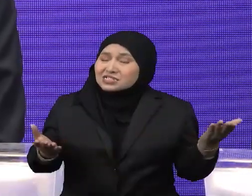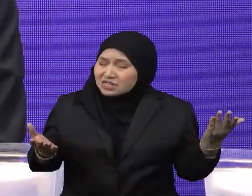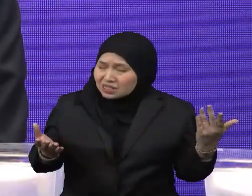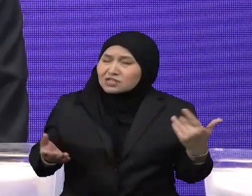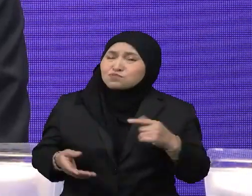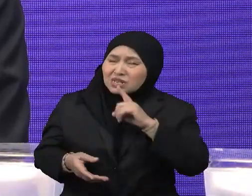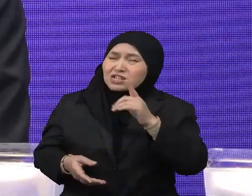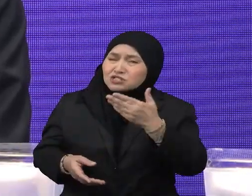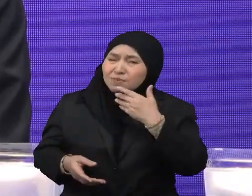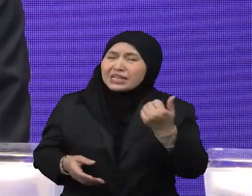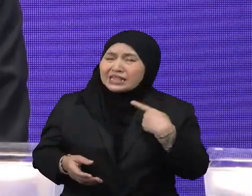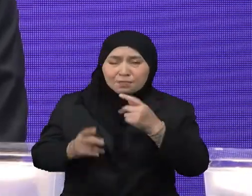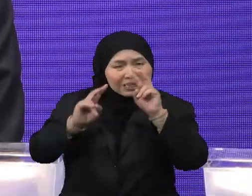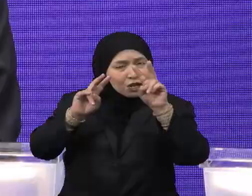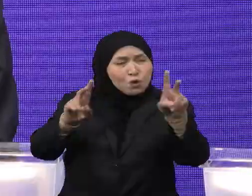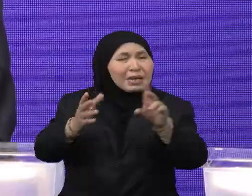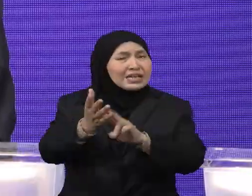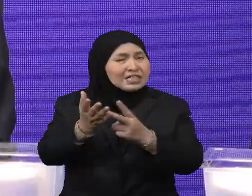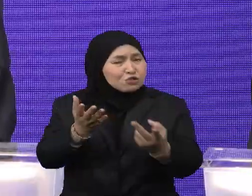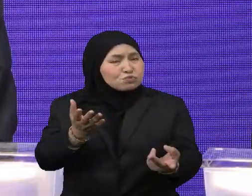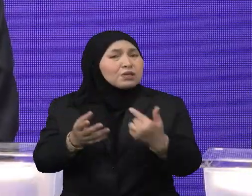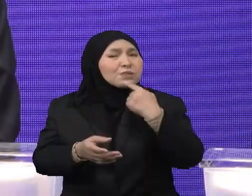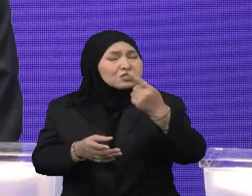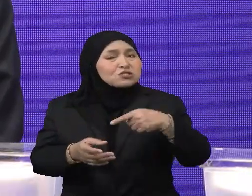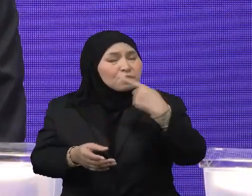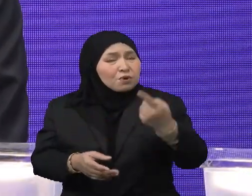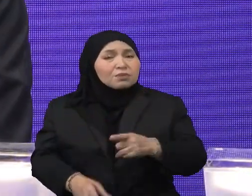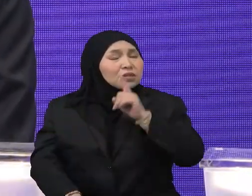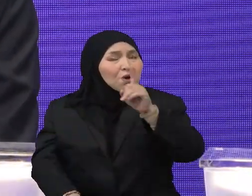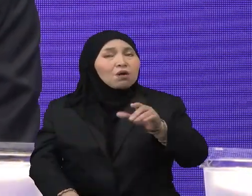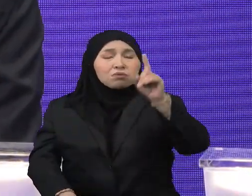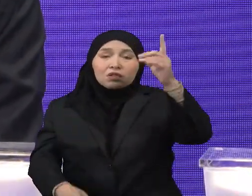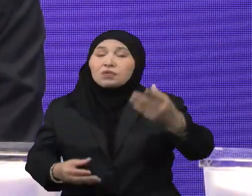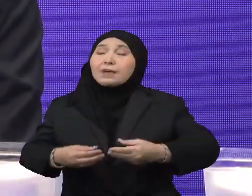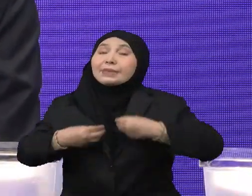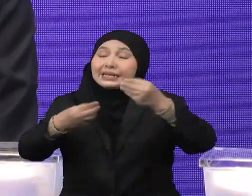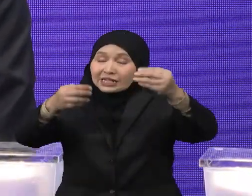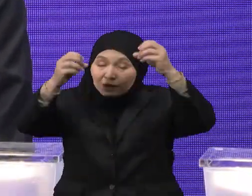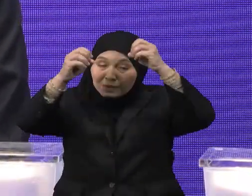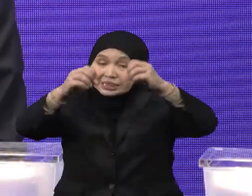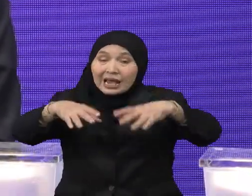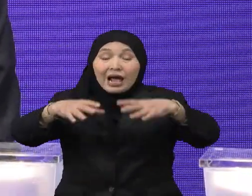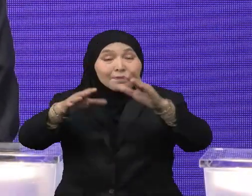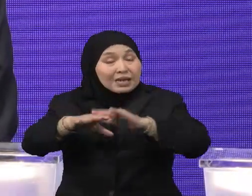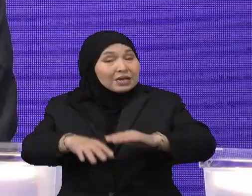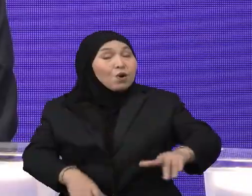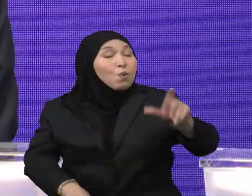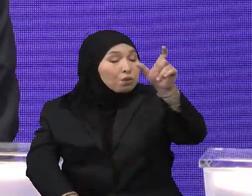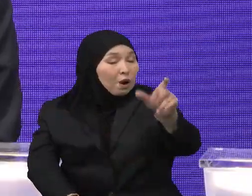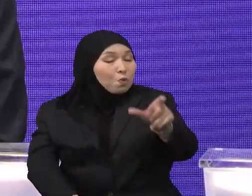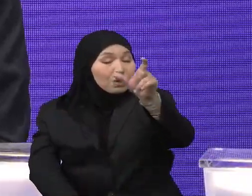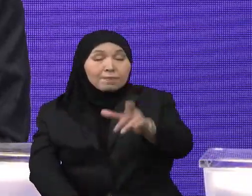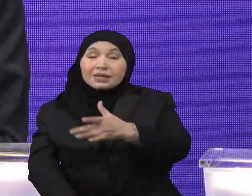jugalah melihat pada terjemahan dia menyebut Sesungguhnya Allah telah memberi kurniaan kepada orang-orang beriman